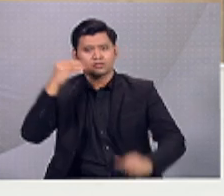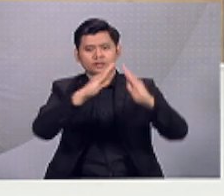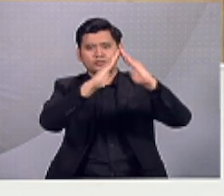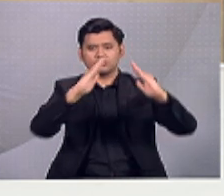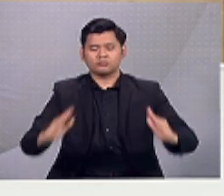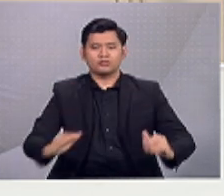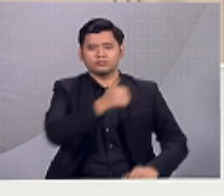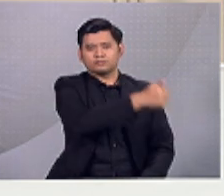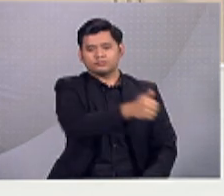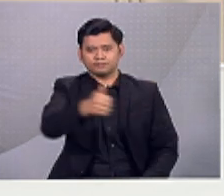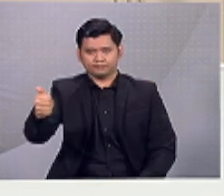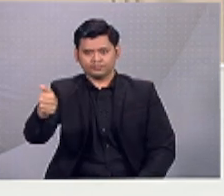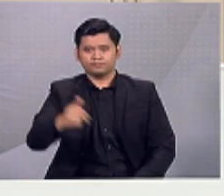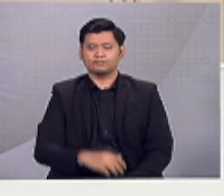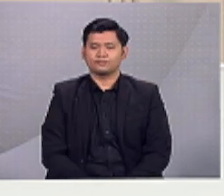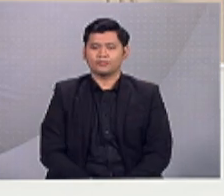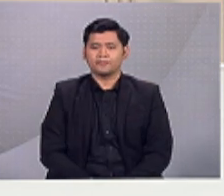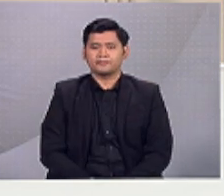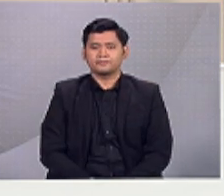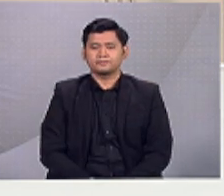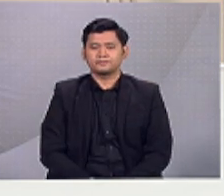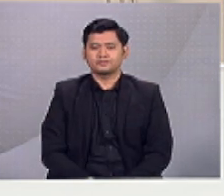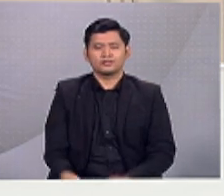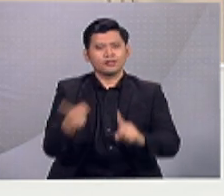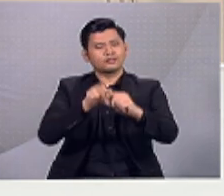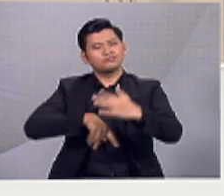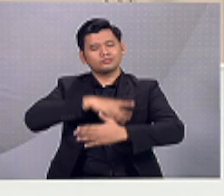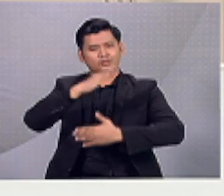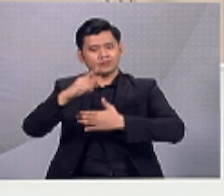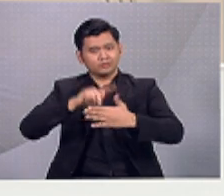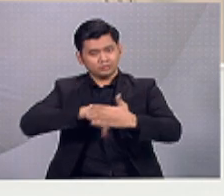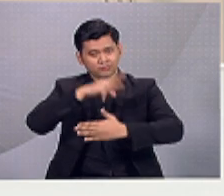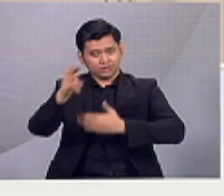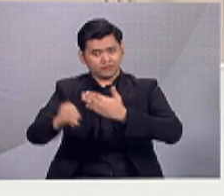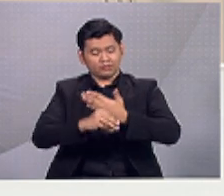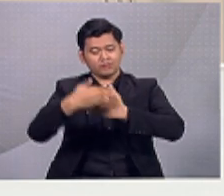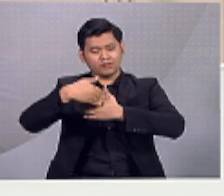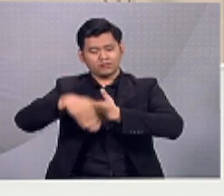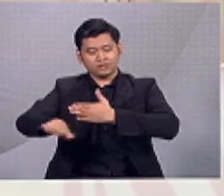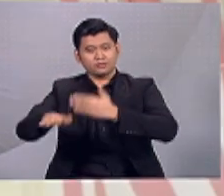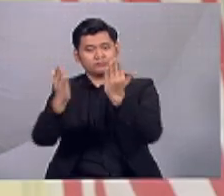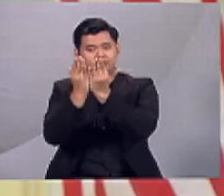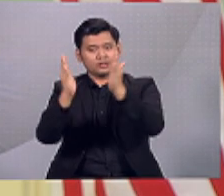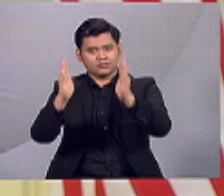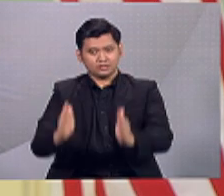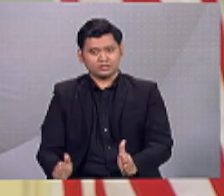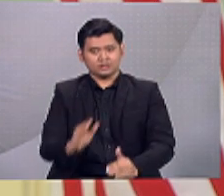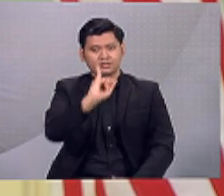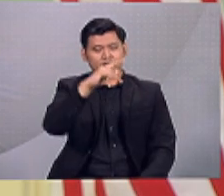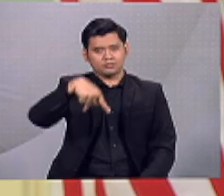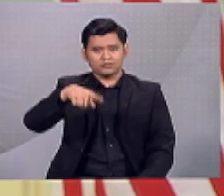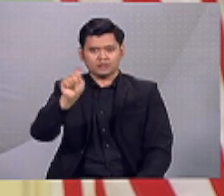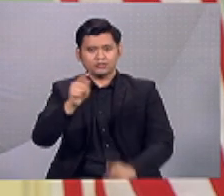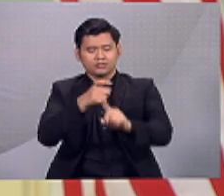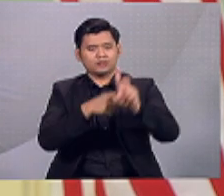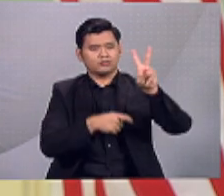masing-masing. Mengenai program penghantaran pulang pelajar IPT, dari